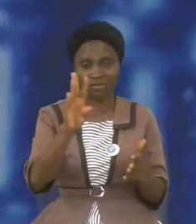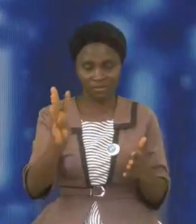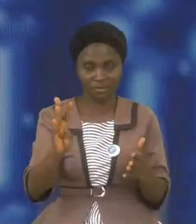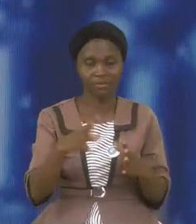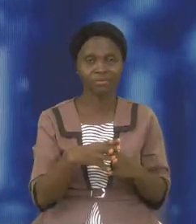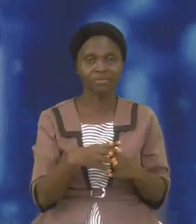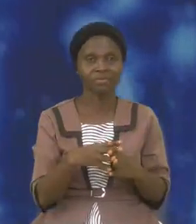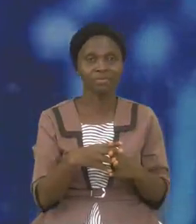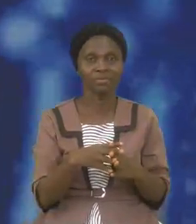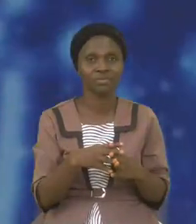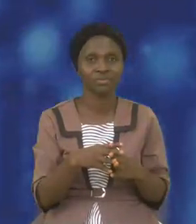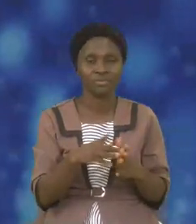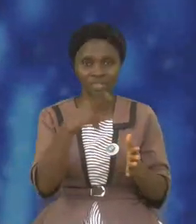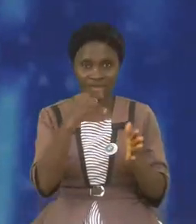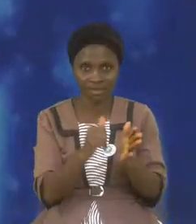génération en génération.